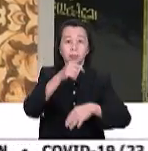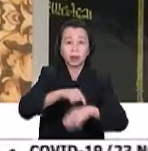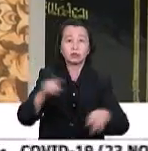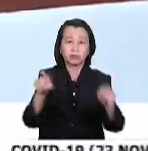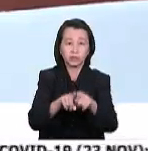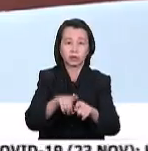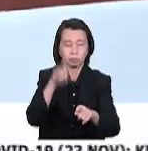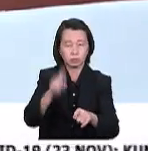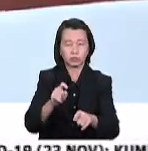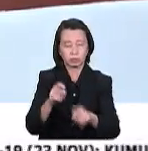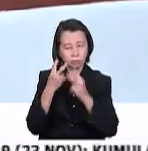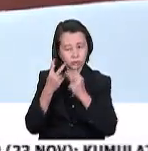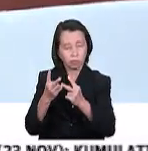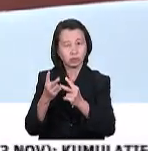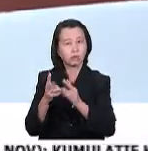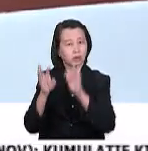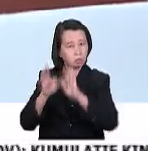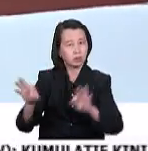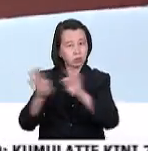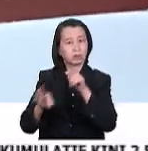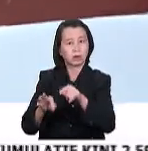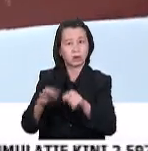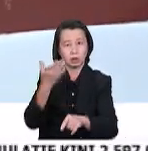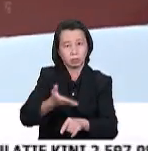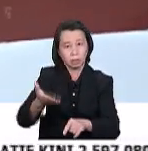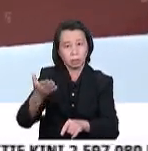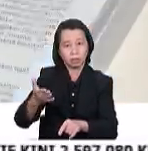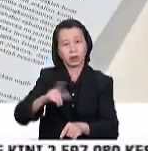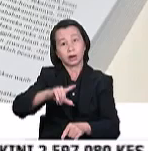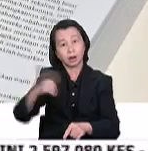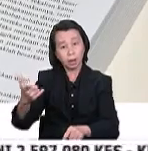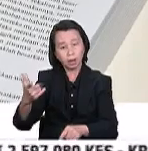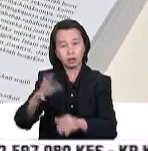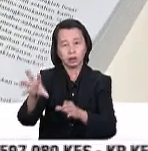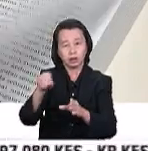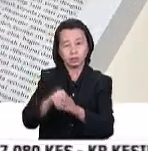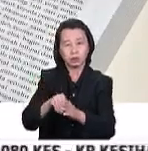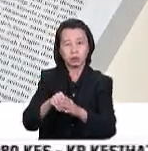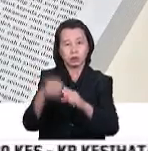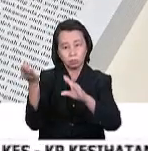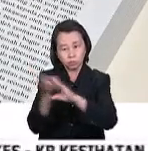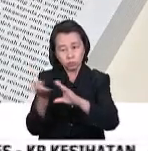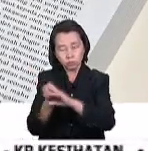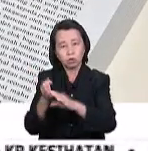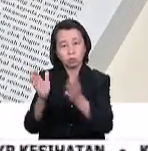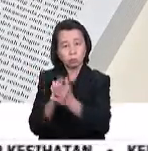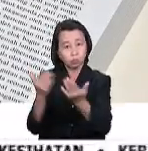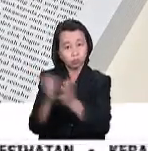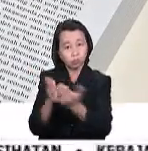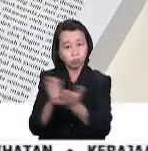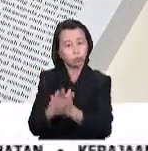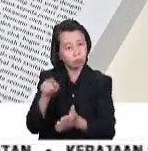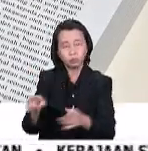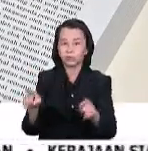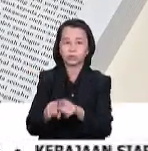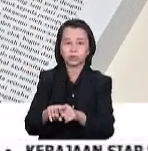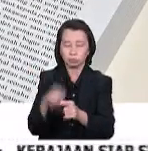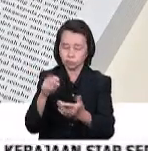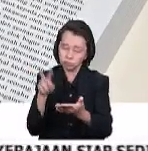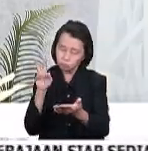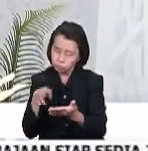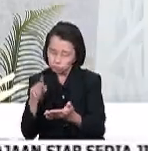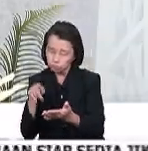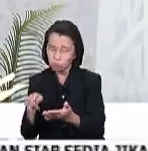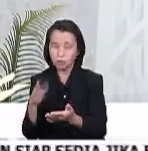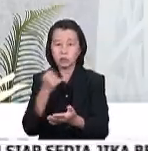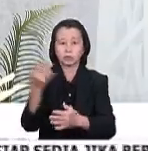kita juga mengambil kira kepentingan bahan-bahan autentik yang melibatkan dokumen-dokumen buku-buku klasik akan menjadikan rujukan.